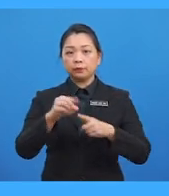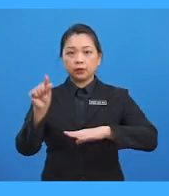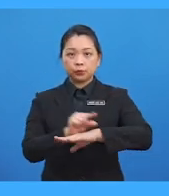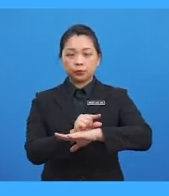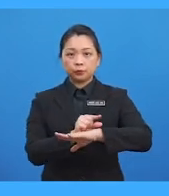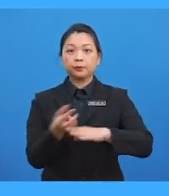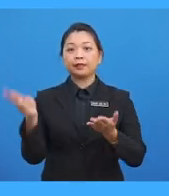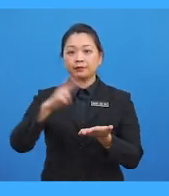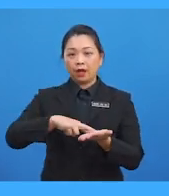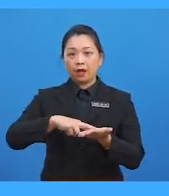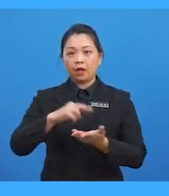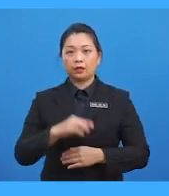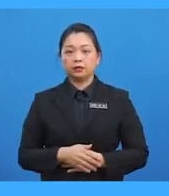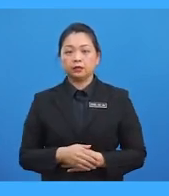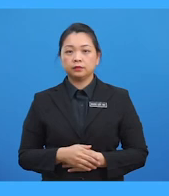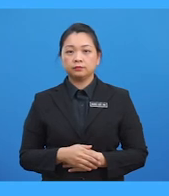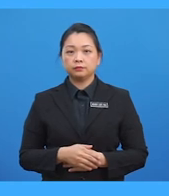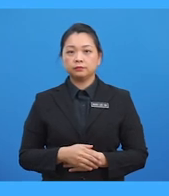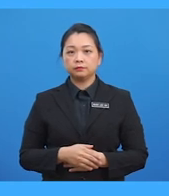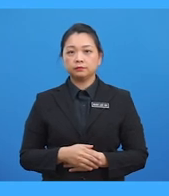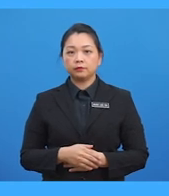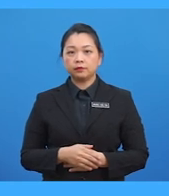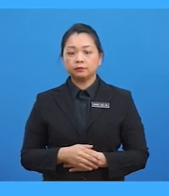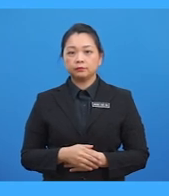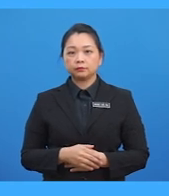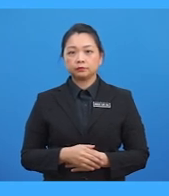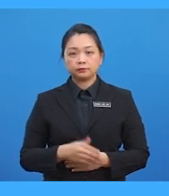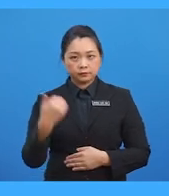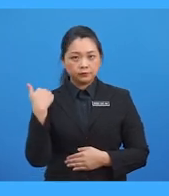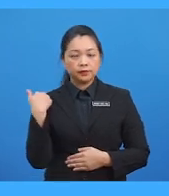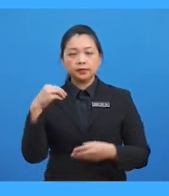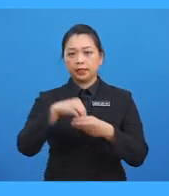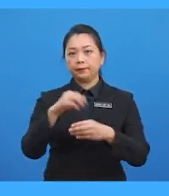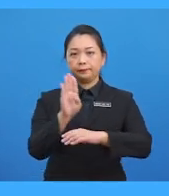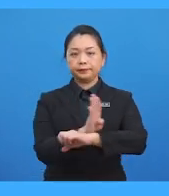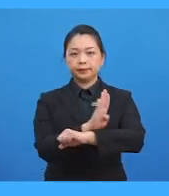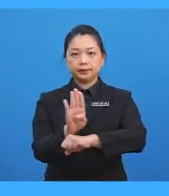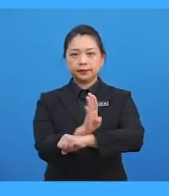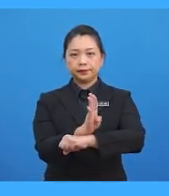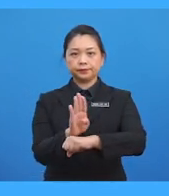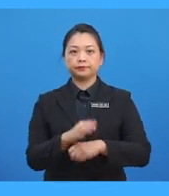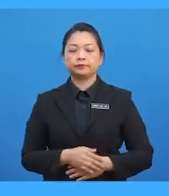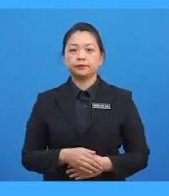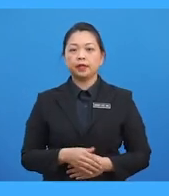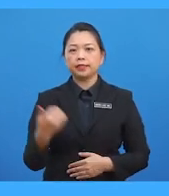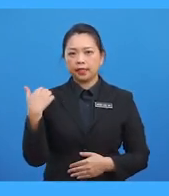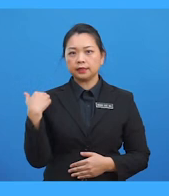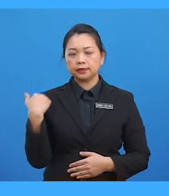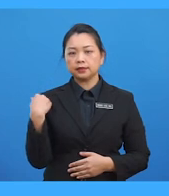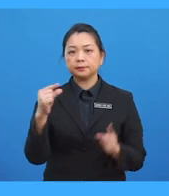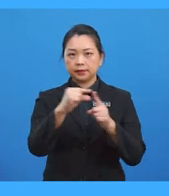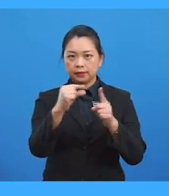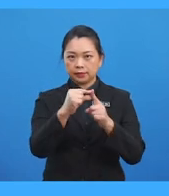pengguna berdaftar. Cap dagangan tersebut di dalam urusan perniagaan. Terdiri daripada